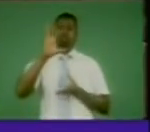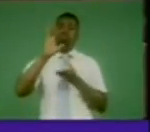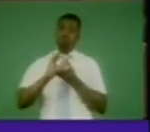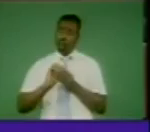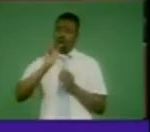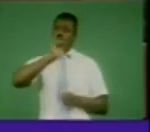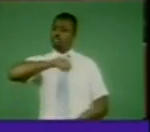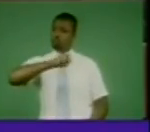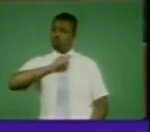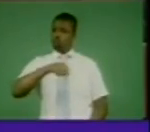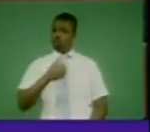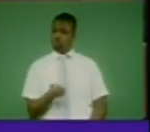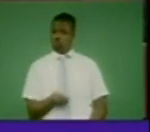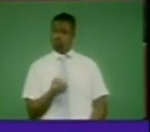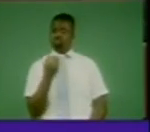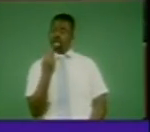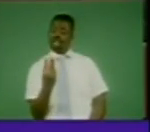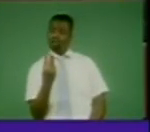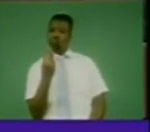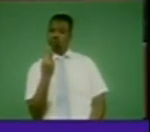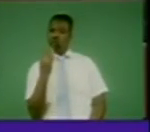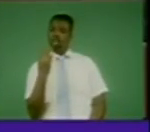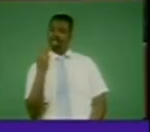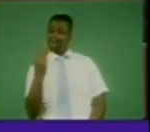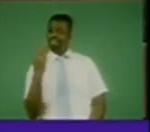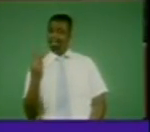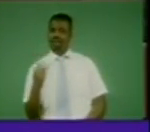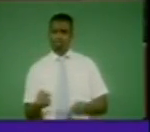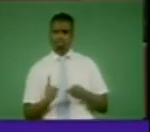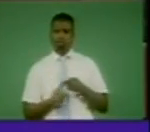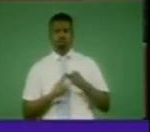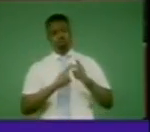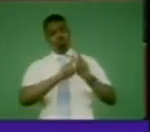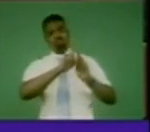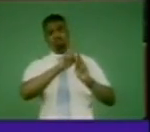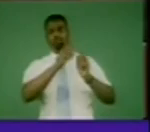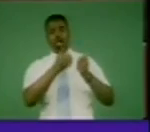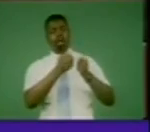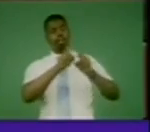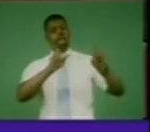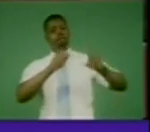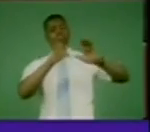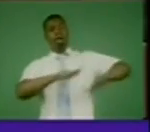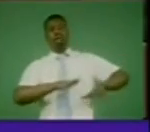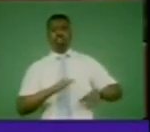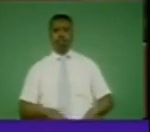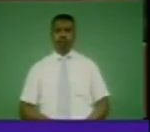333 ibara ya 24, na kura za juu ilikuwa ni kura 334 kwenye ibara zilizobaki.